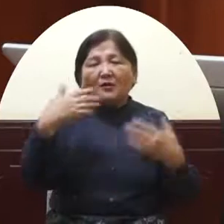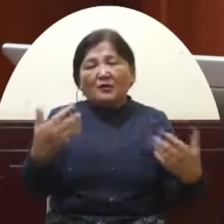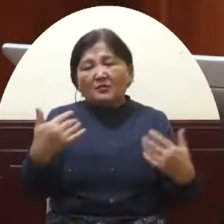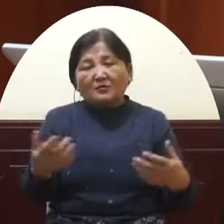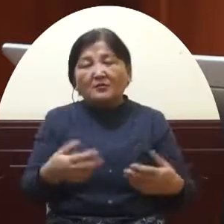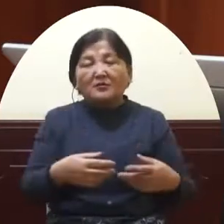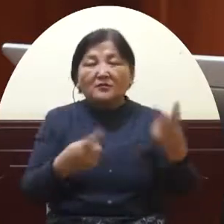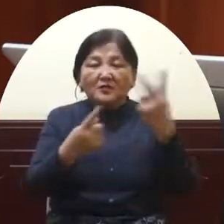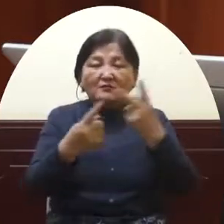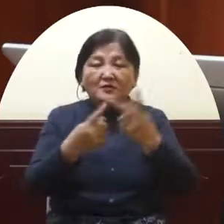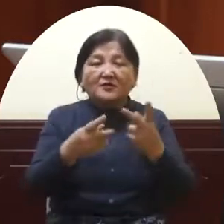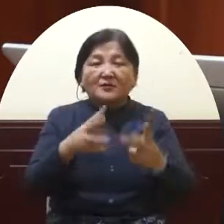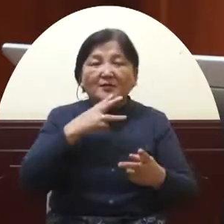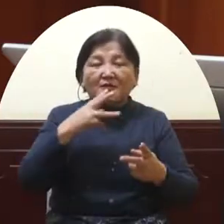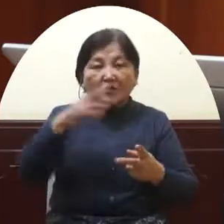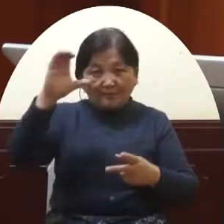холбоотой.